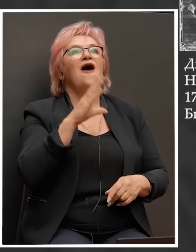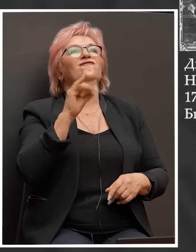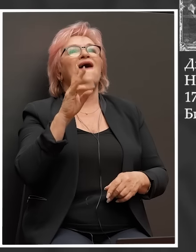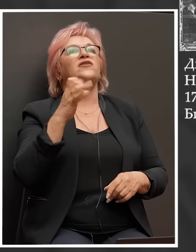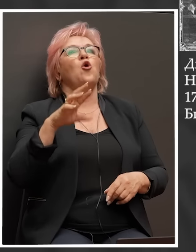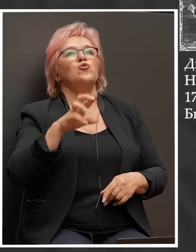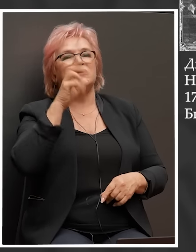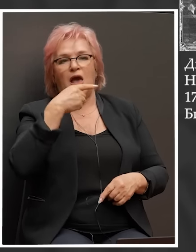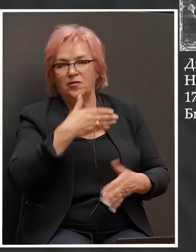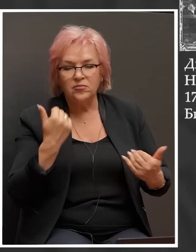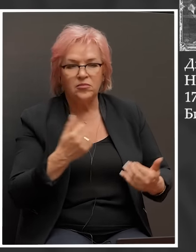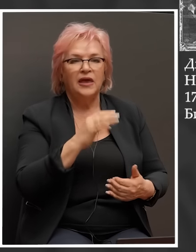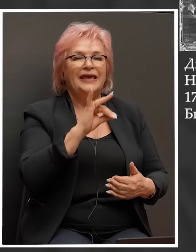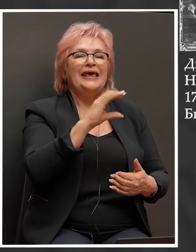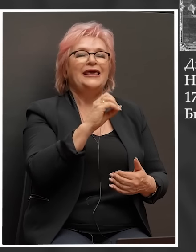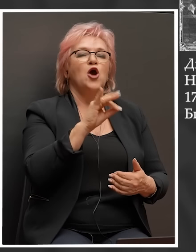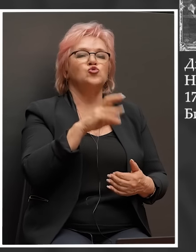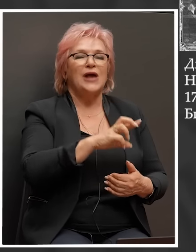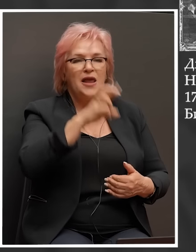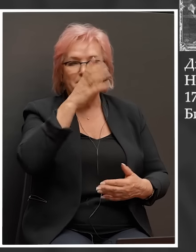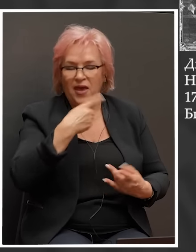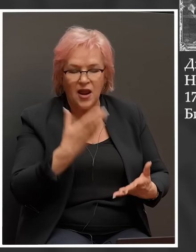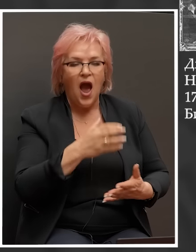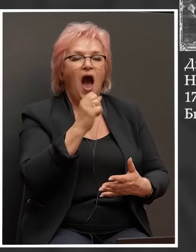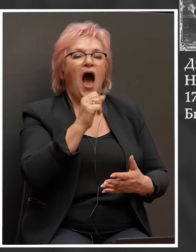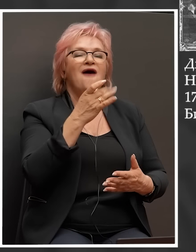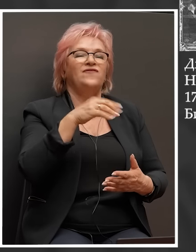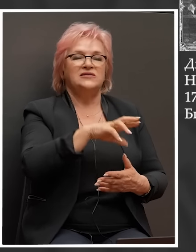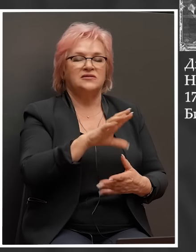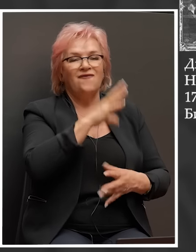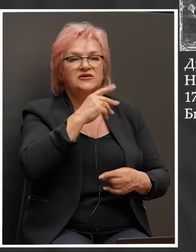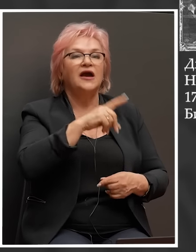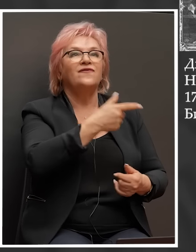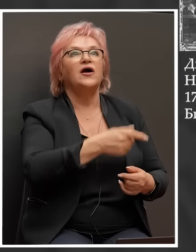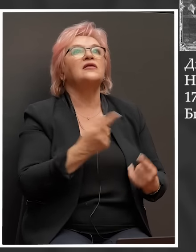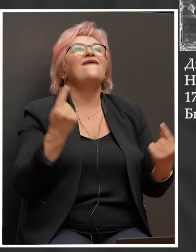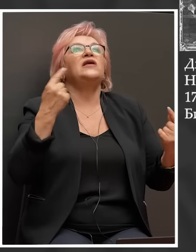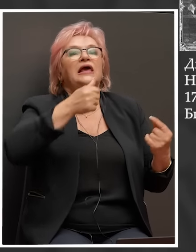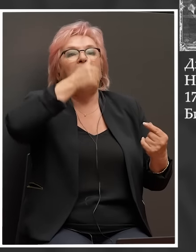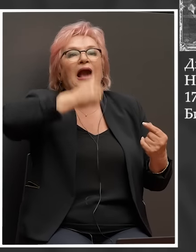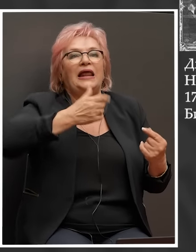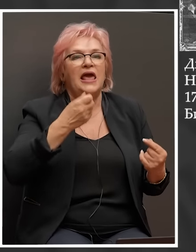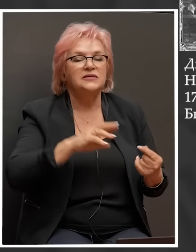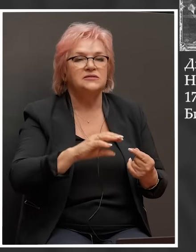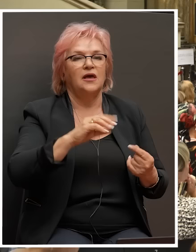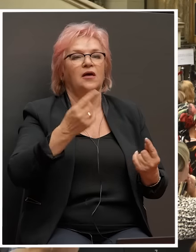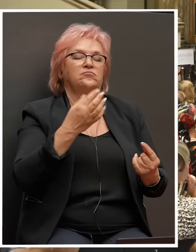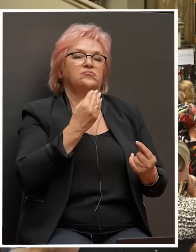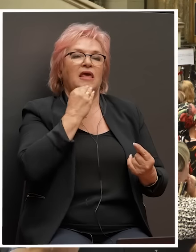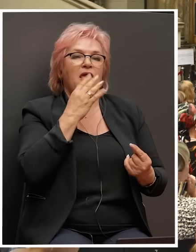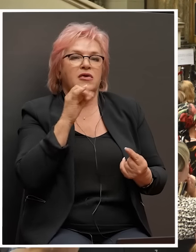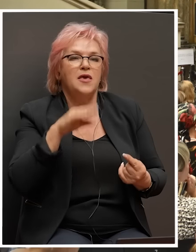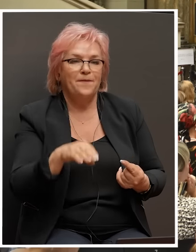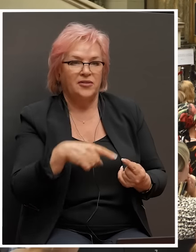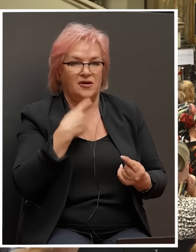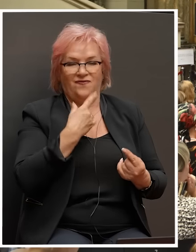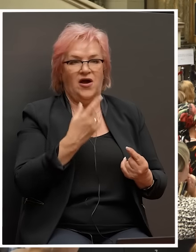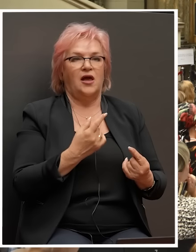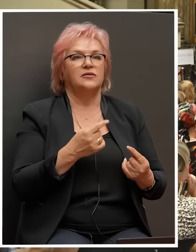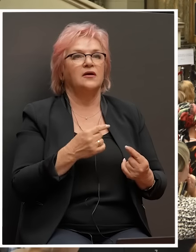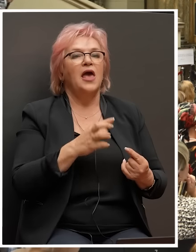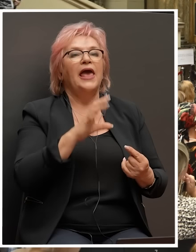Вавилонской империи, или об Иерусалимской империи, или об Афинской империи, все говорят, Великая Греция, Египет, да,